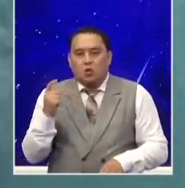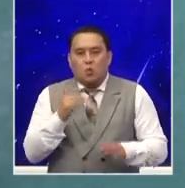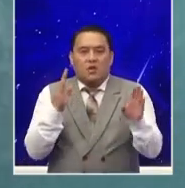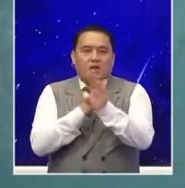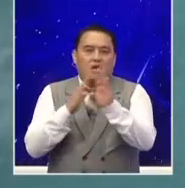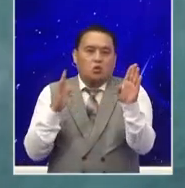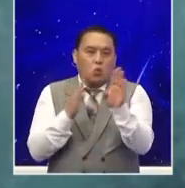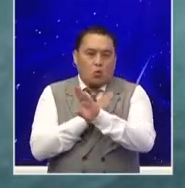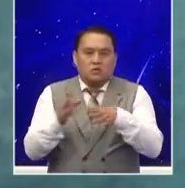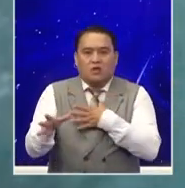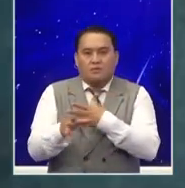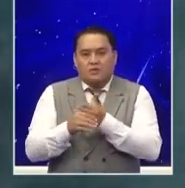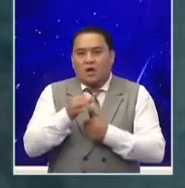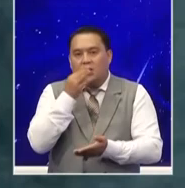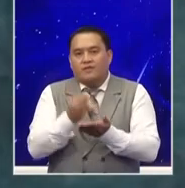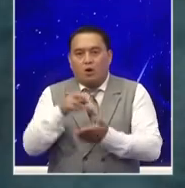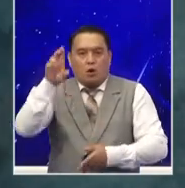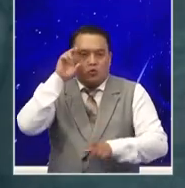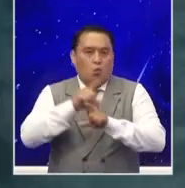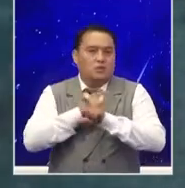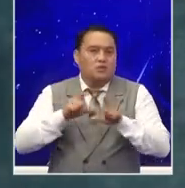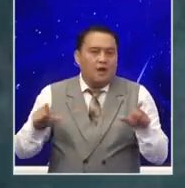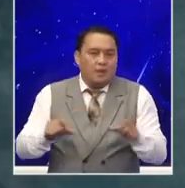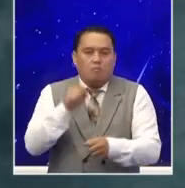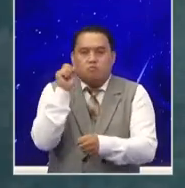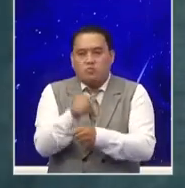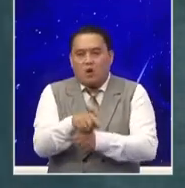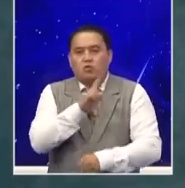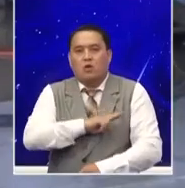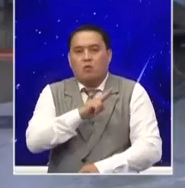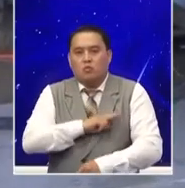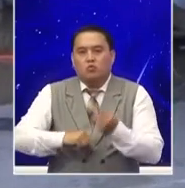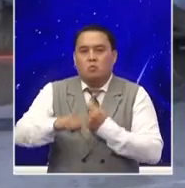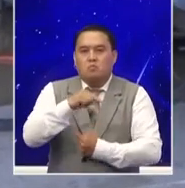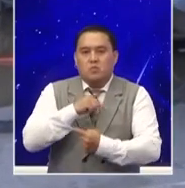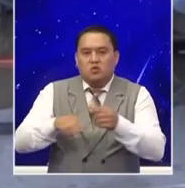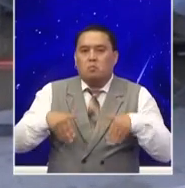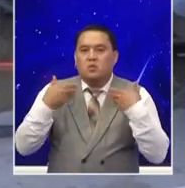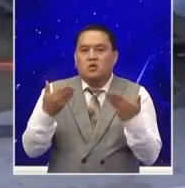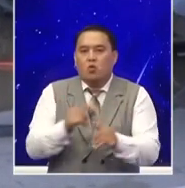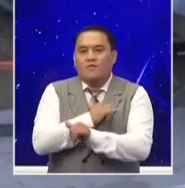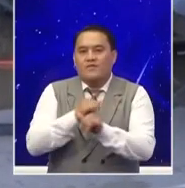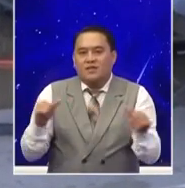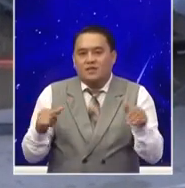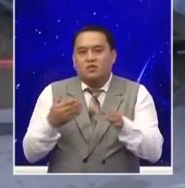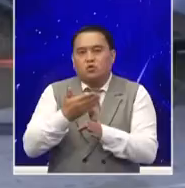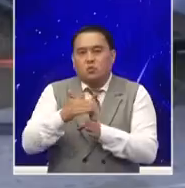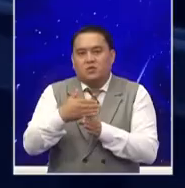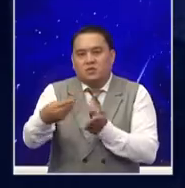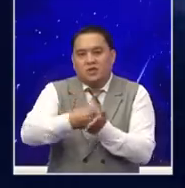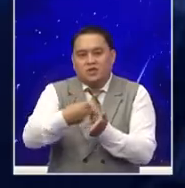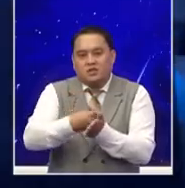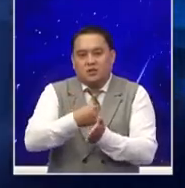природных ресурсов совместно с ответственными государственными органами поручено проработать с бизнес-сообществом предложение по расширению субсидирования рыбной